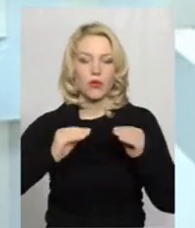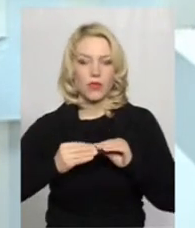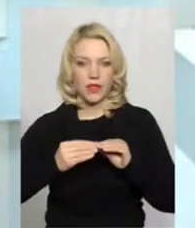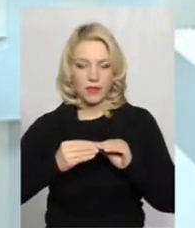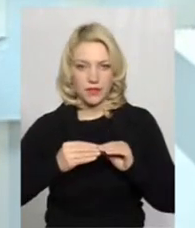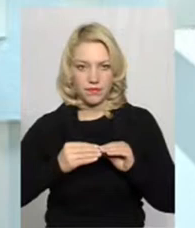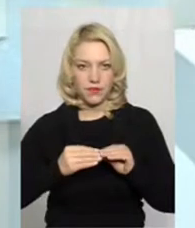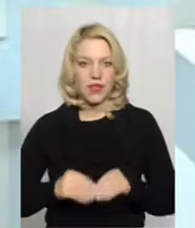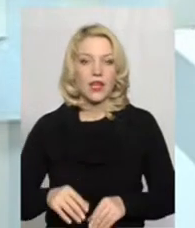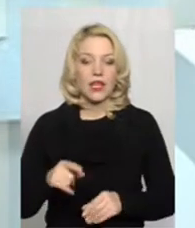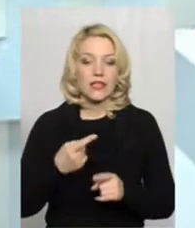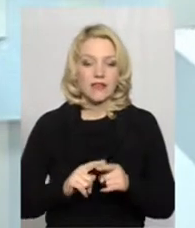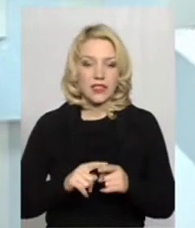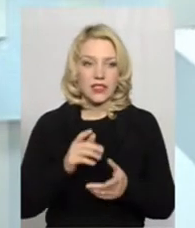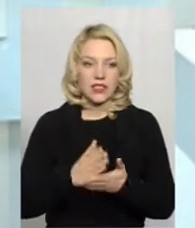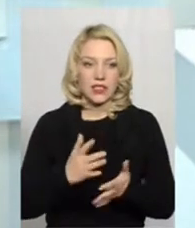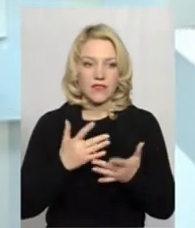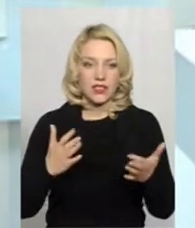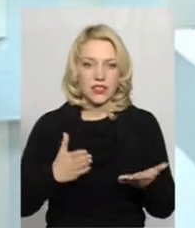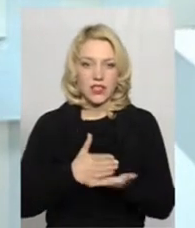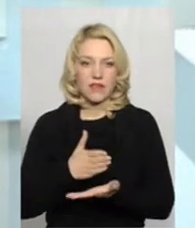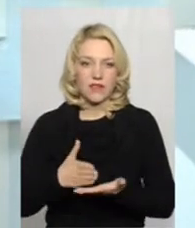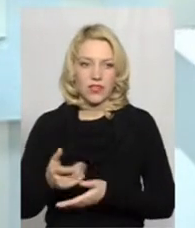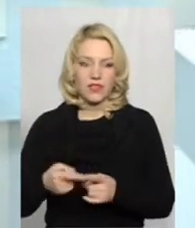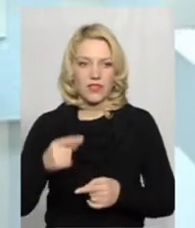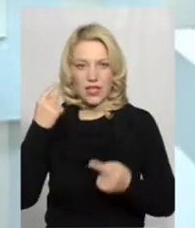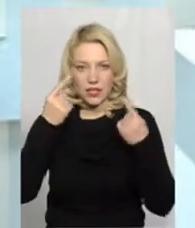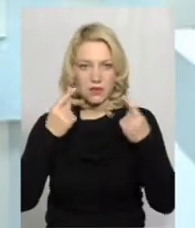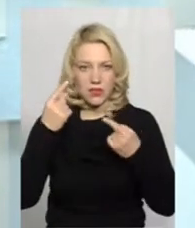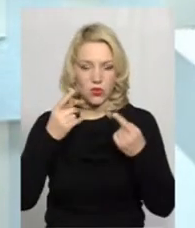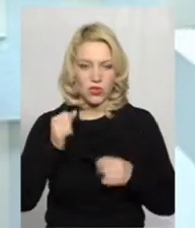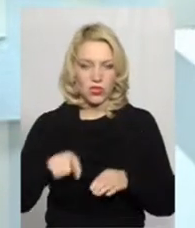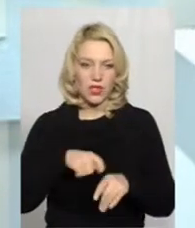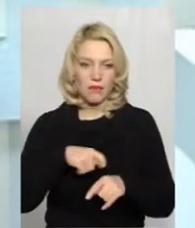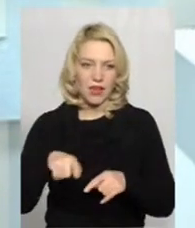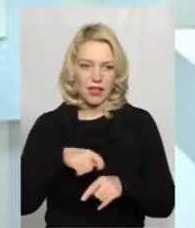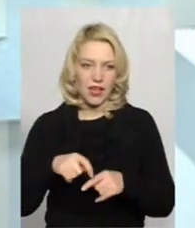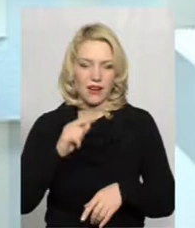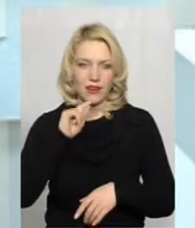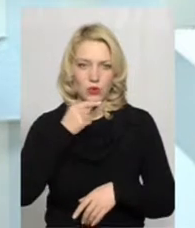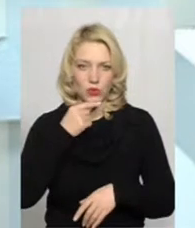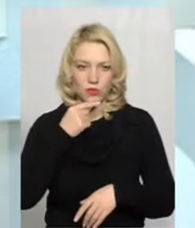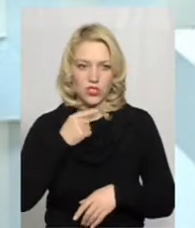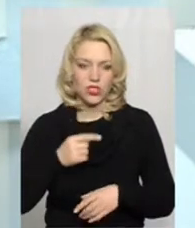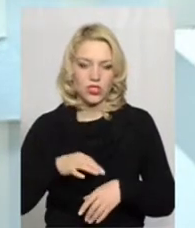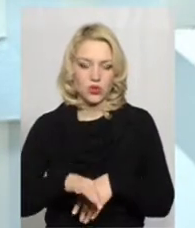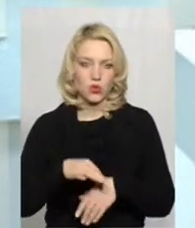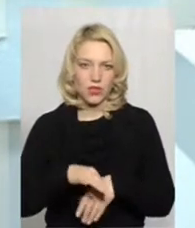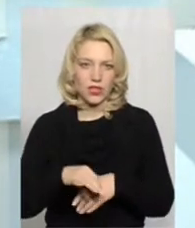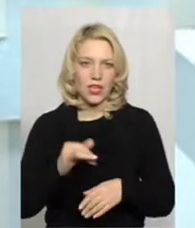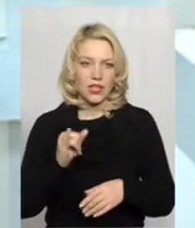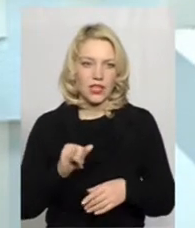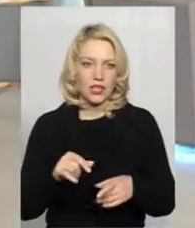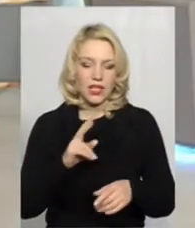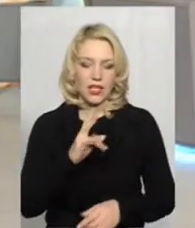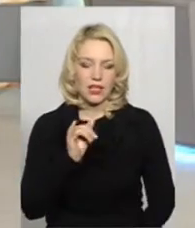самої. То він є різних видів. Це і психологічні, це і матеріальні, економічні цькування, це